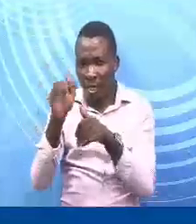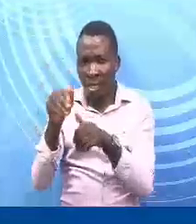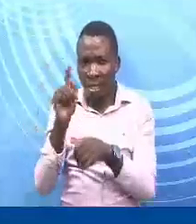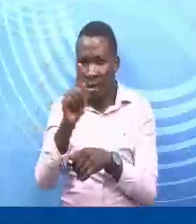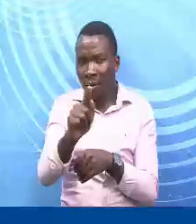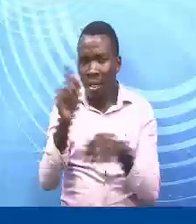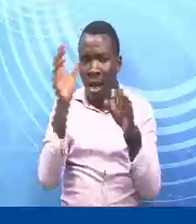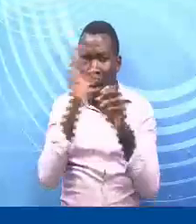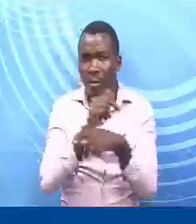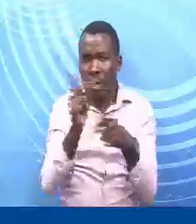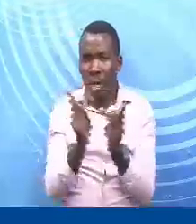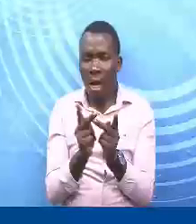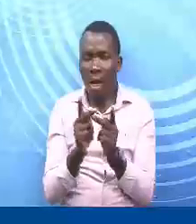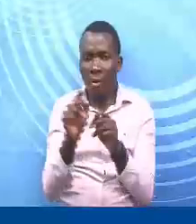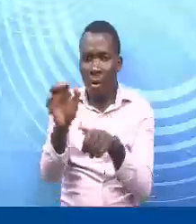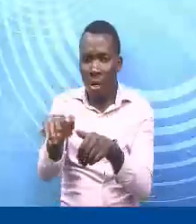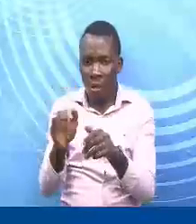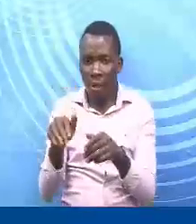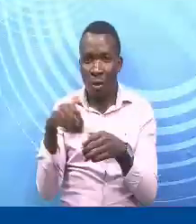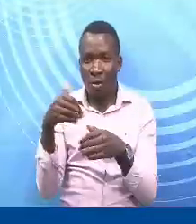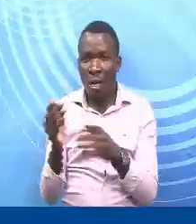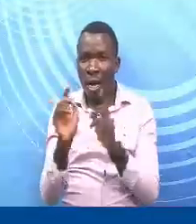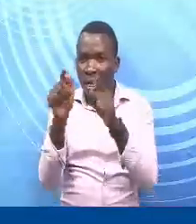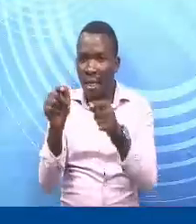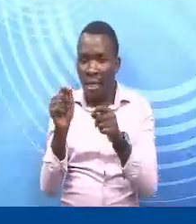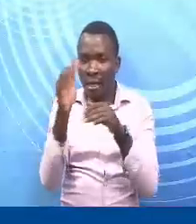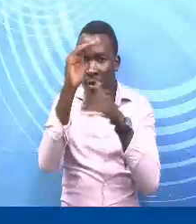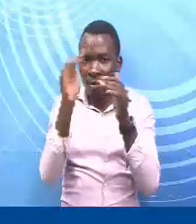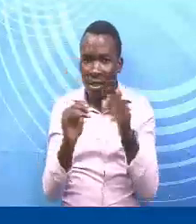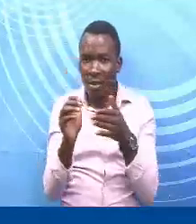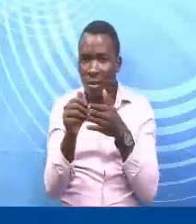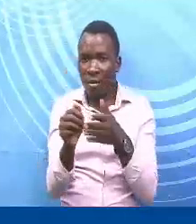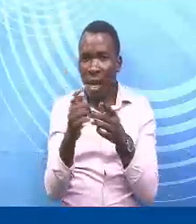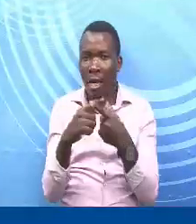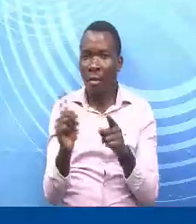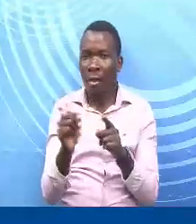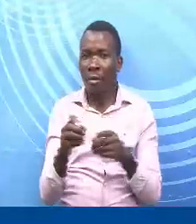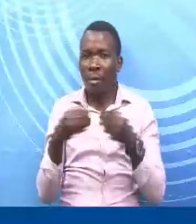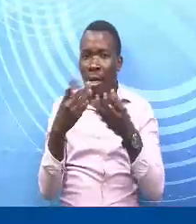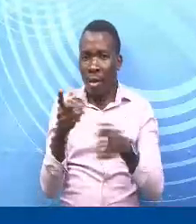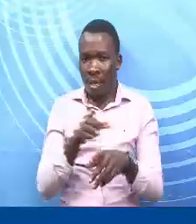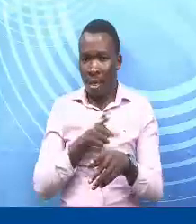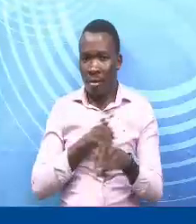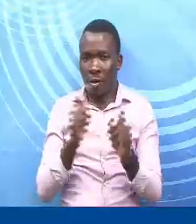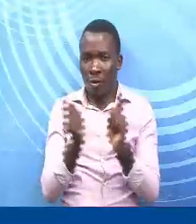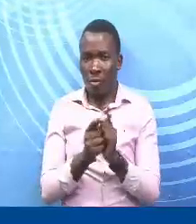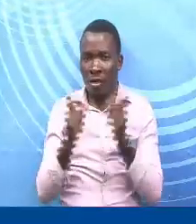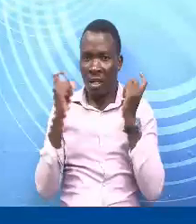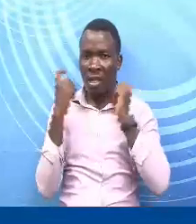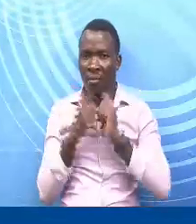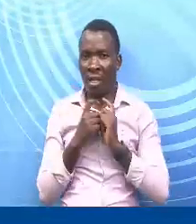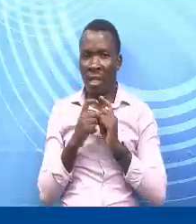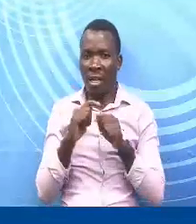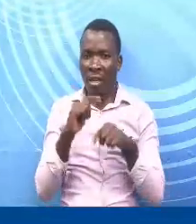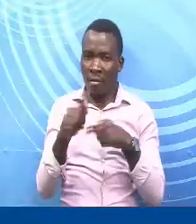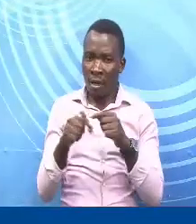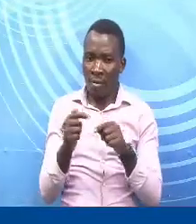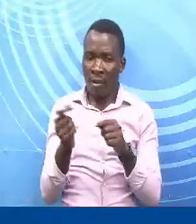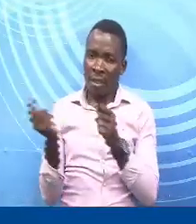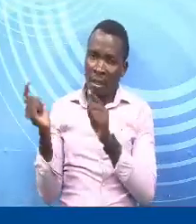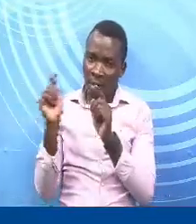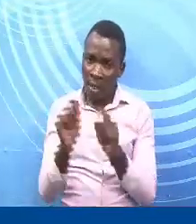no mu nzego z'ubuyobozi kugeza naho agereye mu karere ka Ruhango, ariko nahabwa amahirwe yo kubona n'umuyobozi w'aka karere. Barakomeza nyine bakajya baza